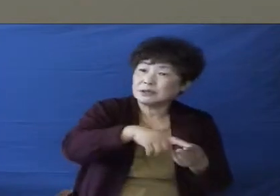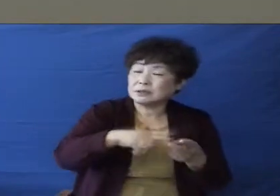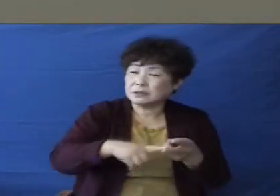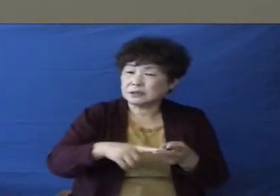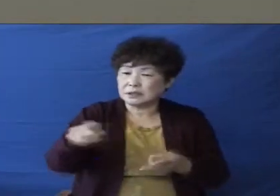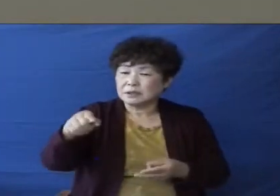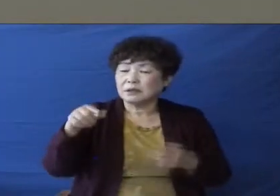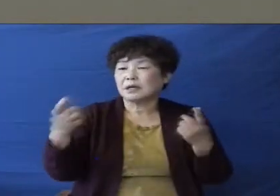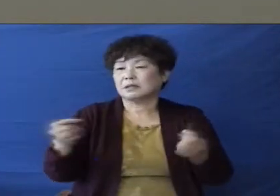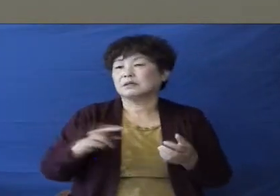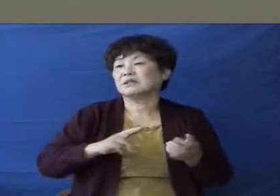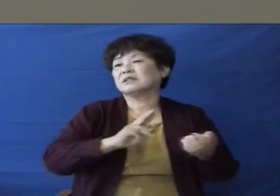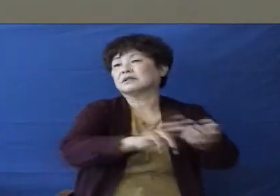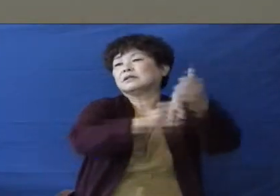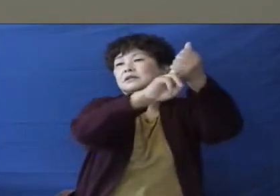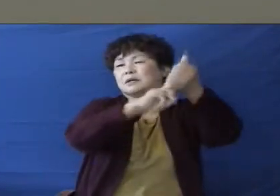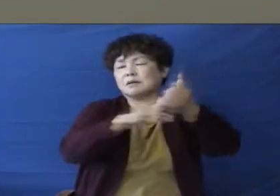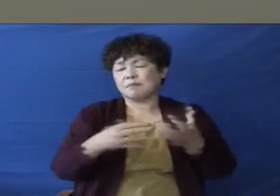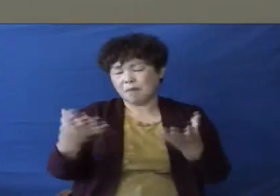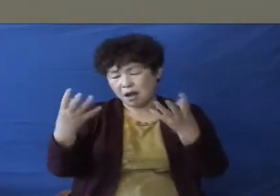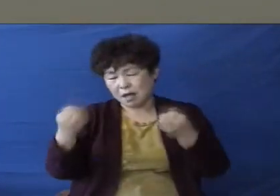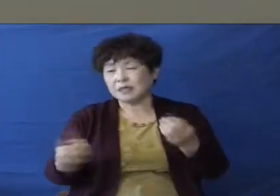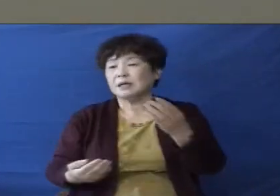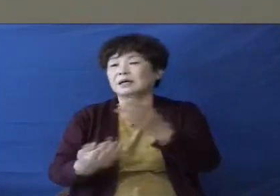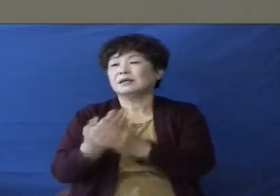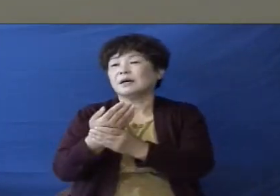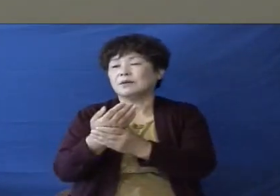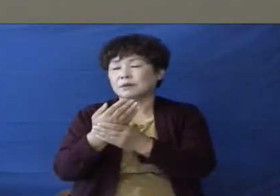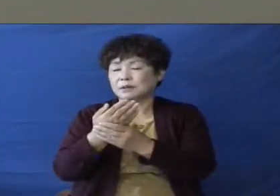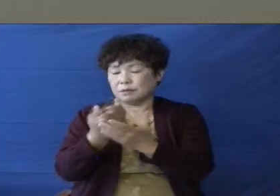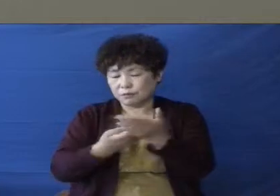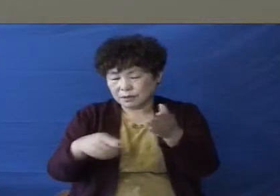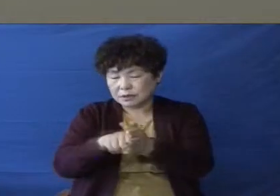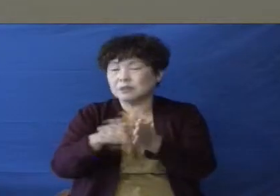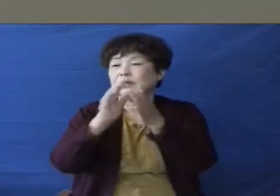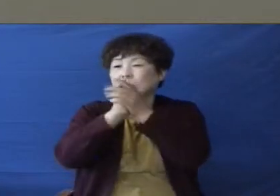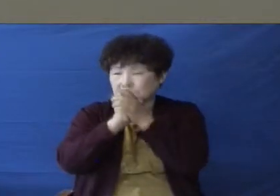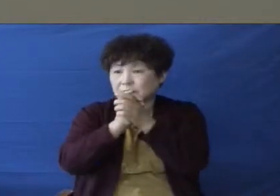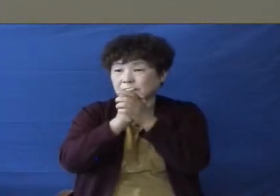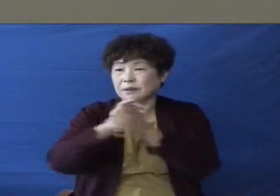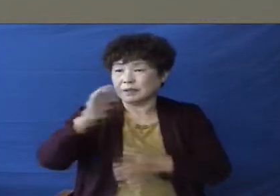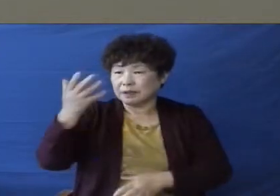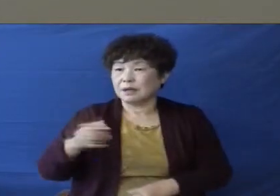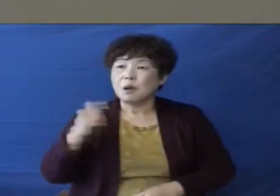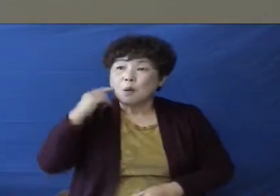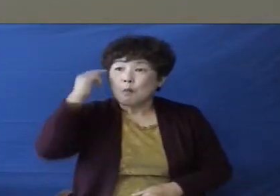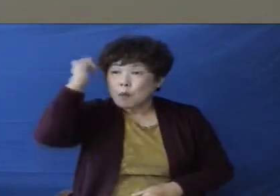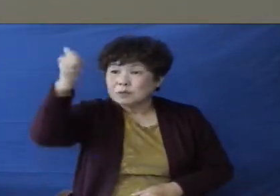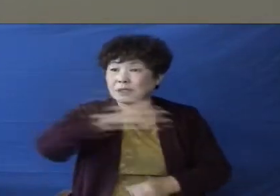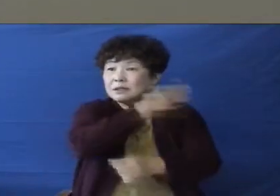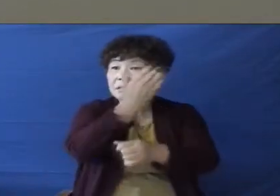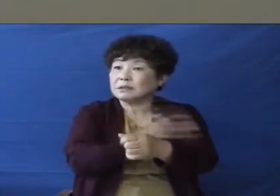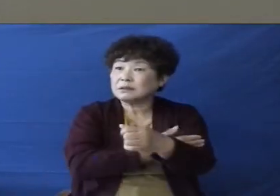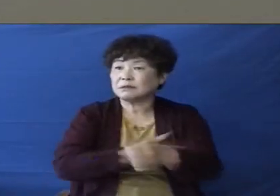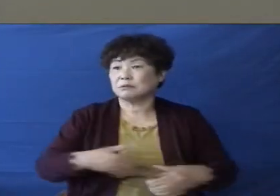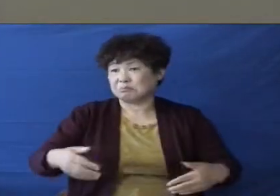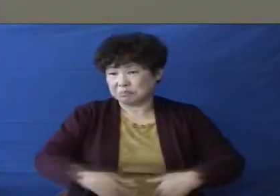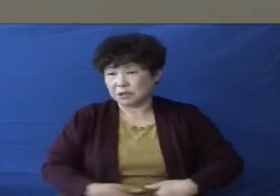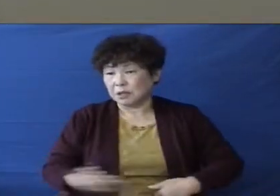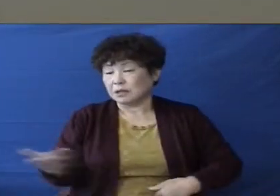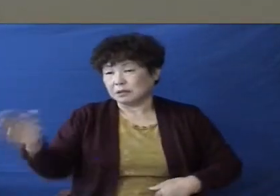기적들이 교회에서 많이 일어날 수 있기를 우리가 기도해야 될 줄로 믿습니다 그것이 언어 목회자 뿐만이